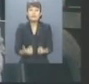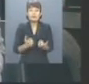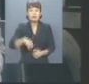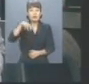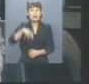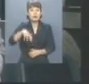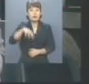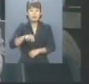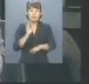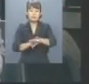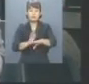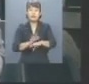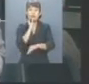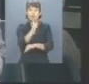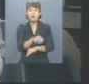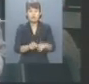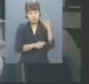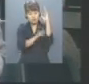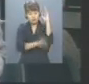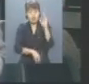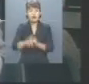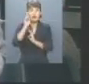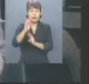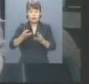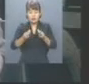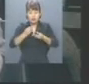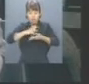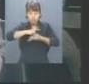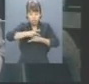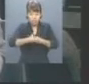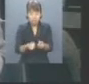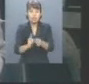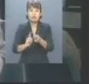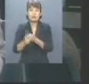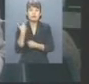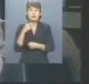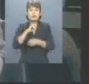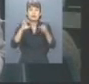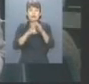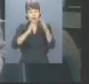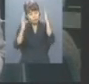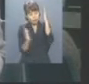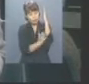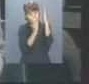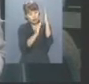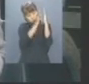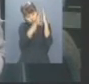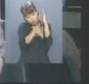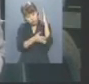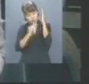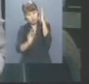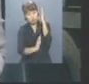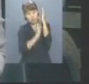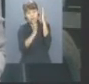ดในภาคใต้ระวังน้ำป่าไหลหลากและดินโคลนถล่มในช่วงนี้ค่ะหลังจากที่มรสุมตะวันออกเฉียงเหนือนั้นพัดปกคลุมภาคใต้ทวีความรุนแร